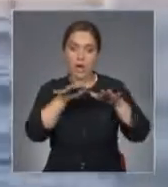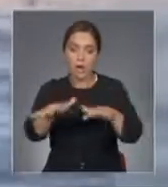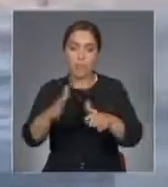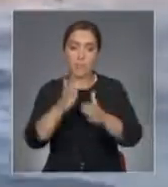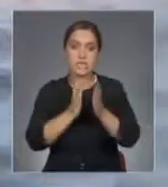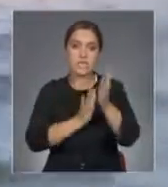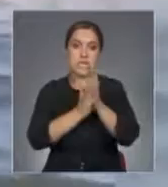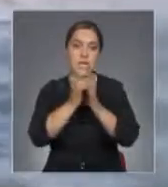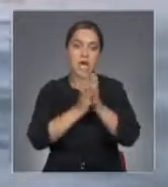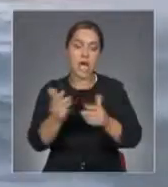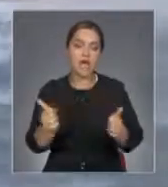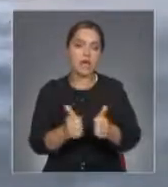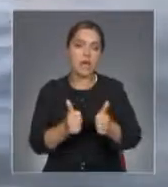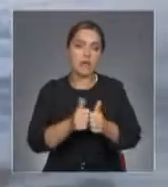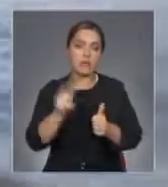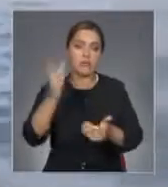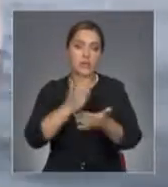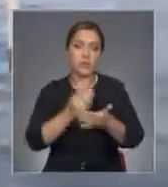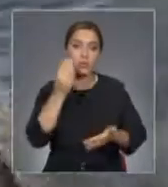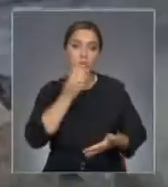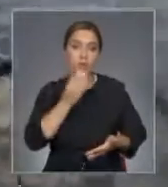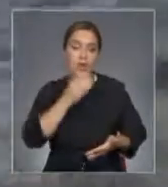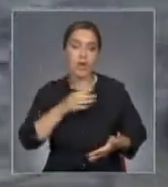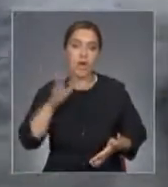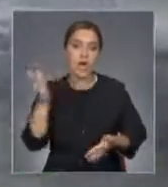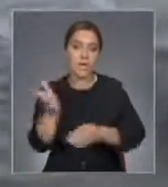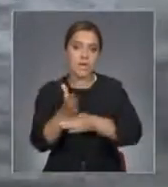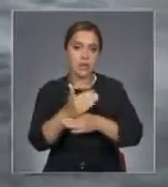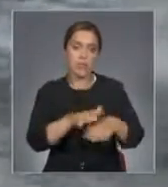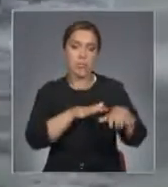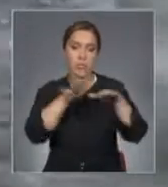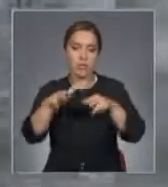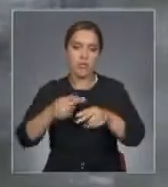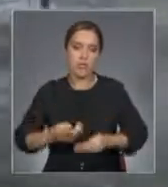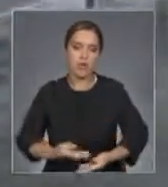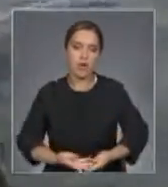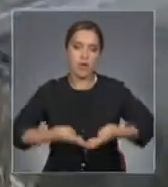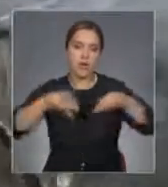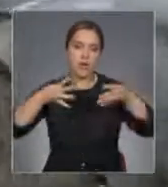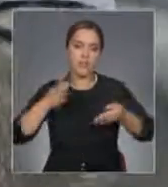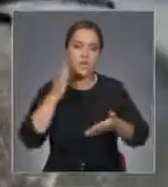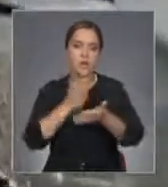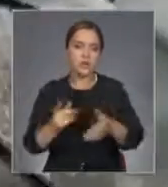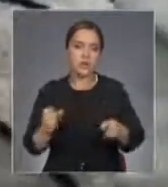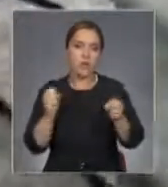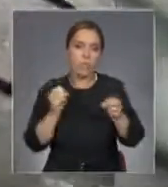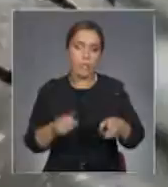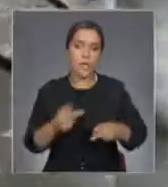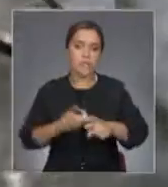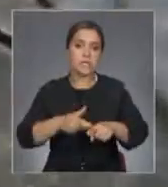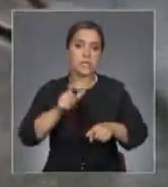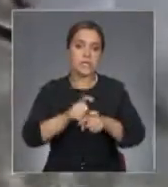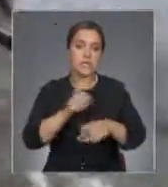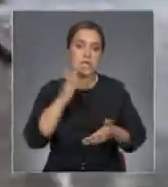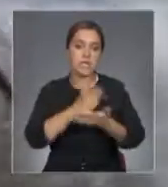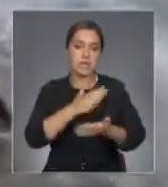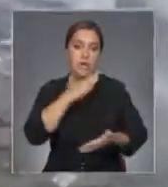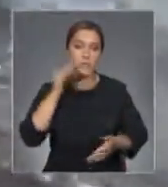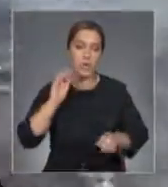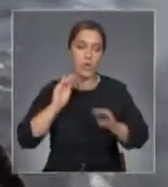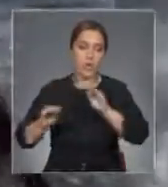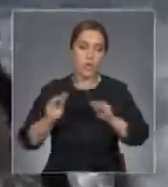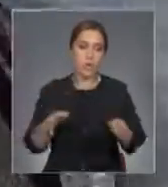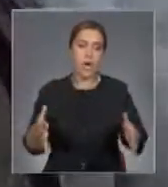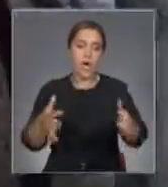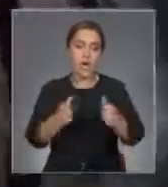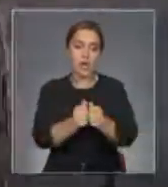зарослям, к которым в поисках корма летом подходит рыба. Там, где нет сетей, рыбу подстерегает еще большая опасность. Это десятки вентилей,